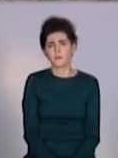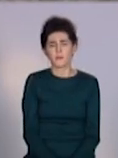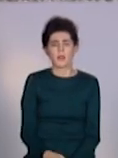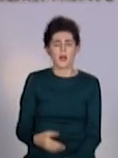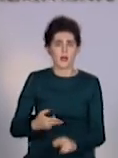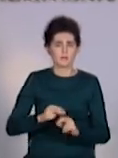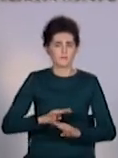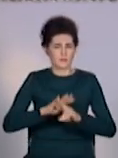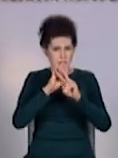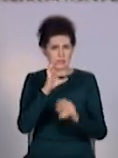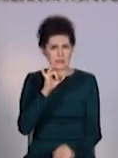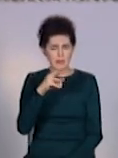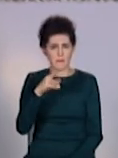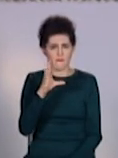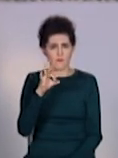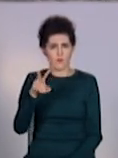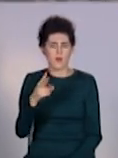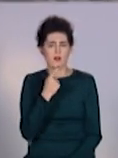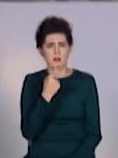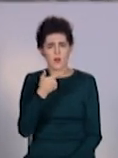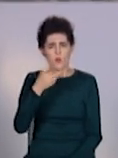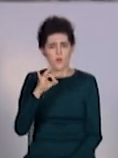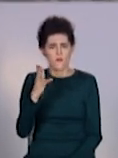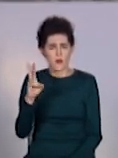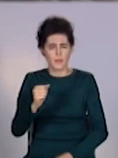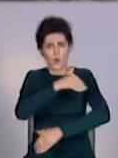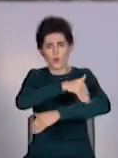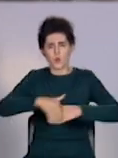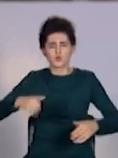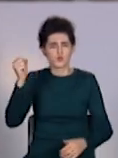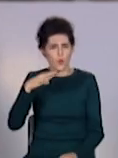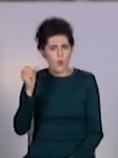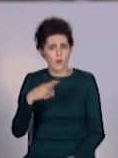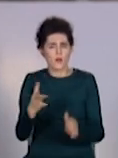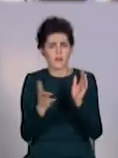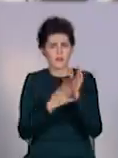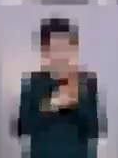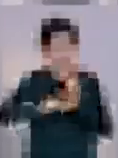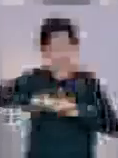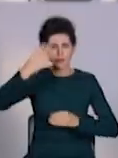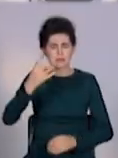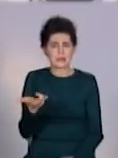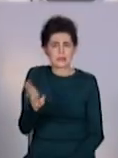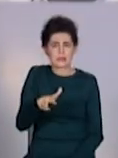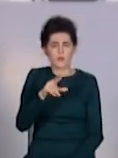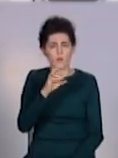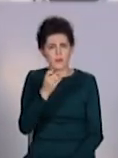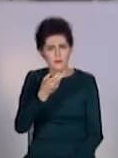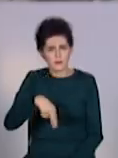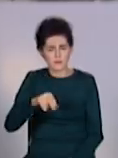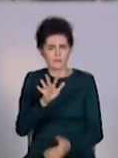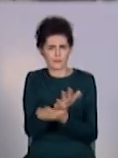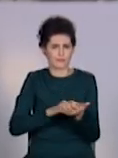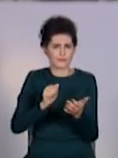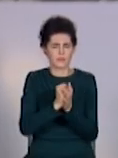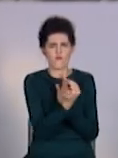Символом Красногорівки став цей будинок на вулиці Соняшній. 9 поверхів, 3 під'їзди і поневічений фасад.